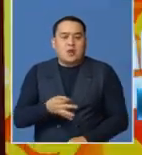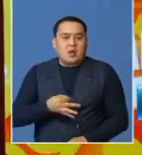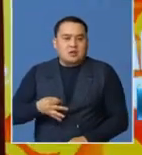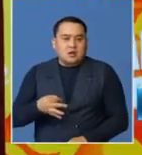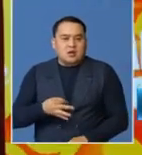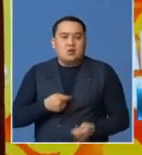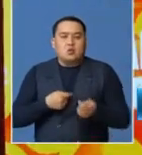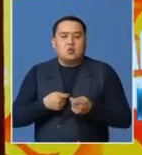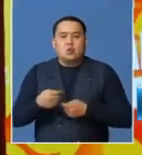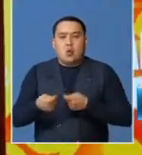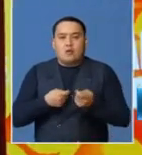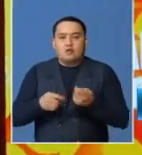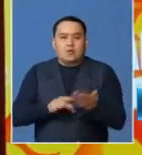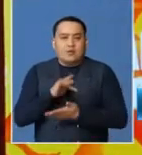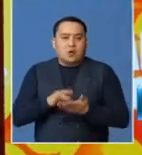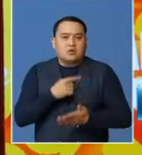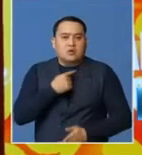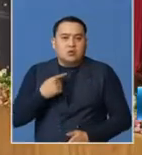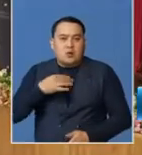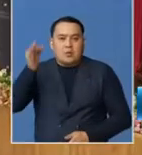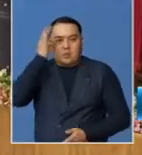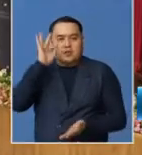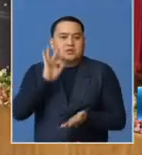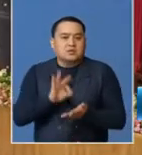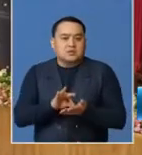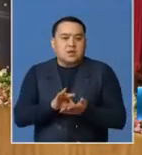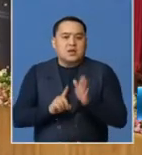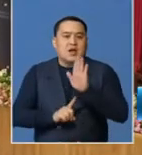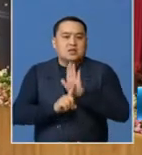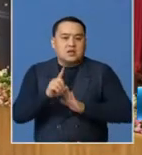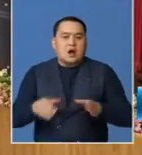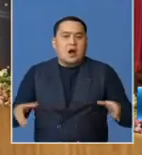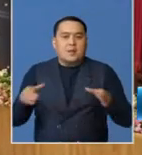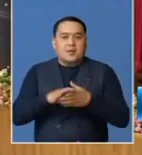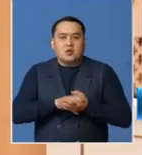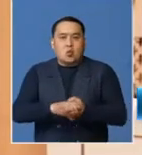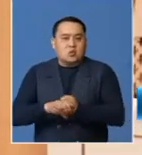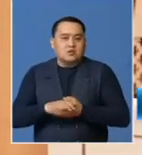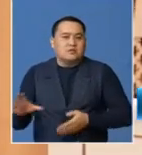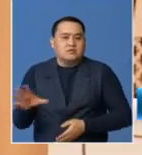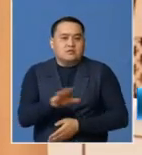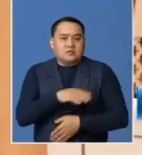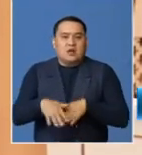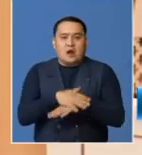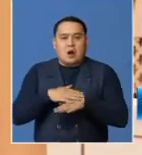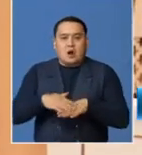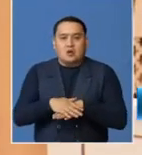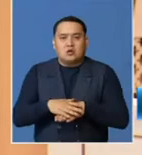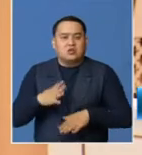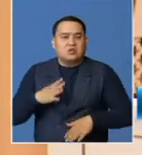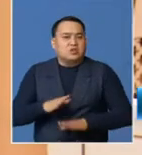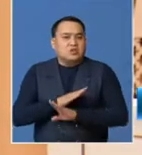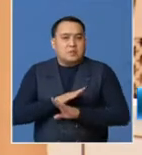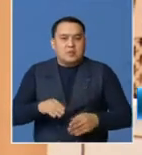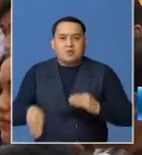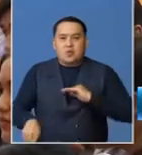области руководство города Талдыкорган. Напомним, цель марафона – объединить усилия всех категорий граждан к нулевой